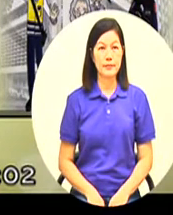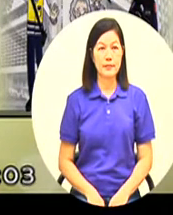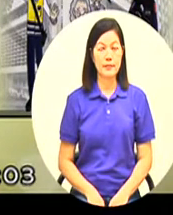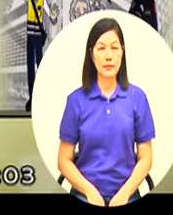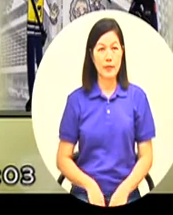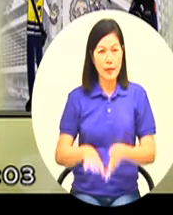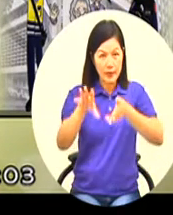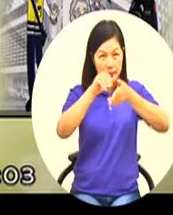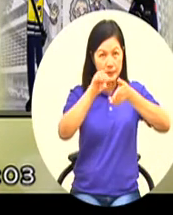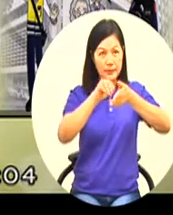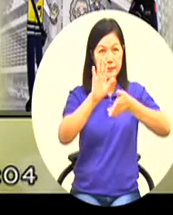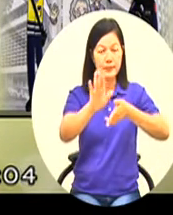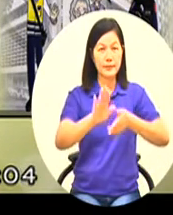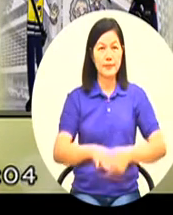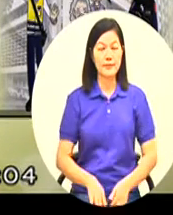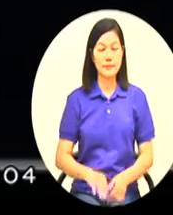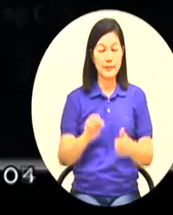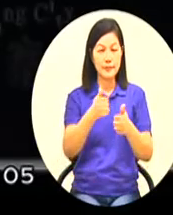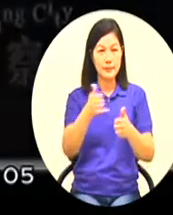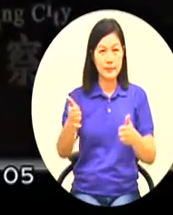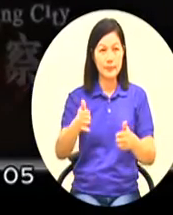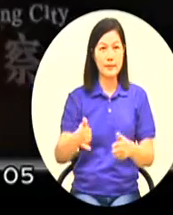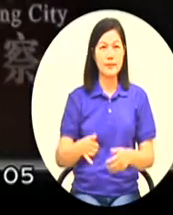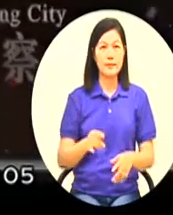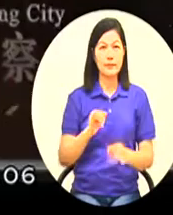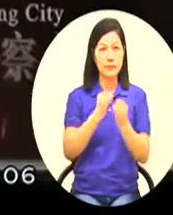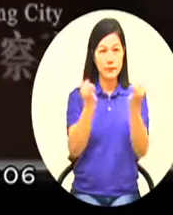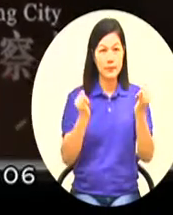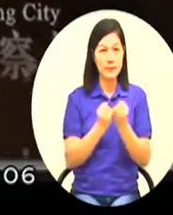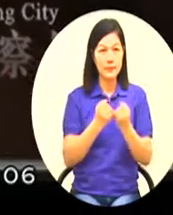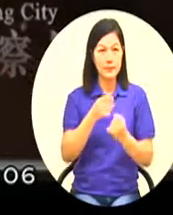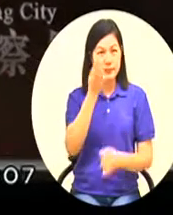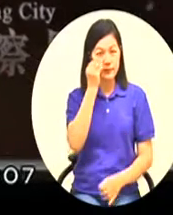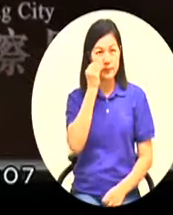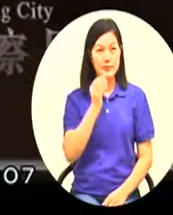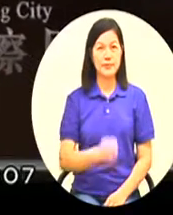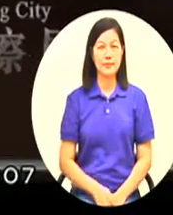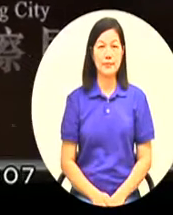请我们议员李氏先生来观看。